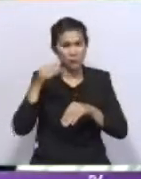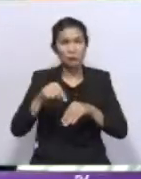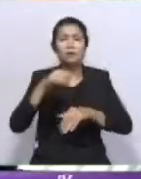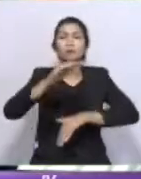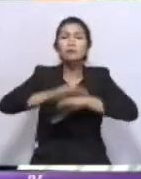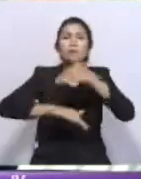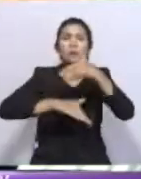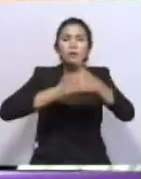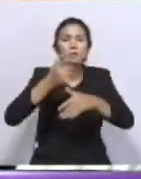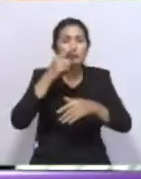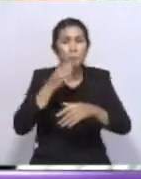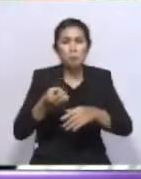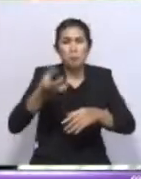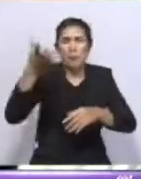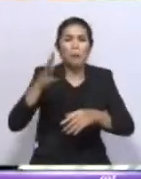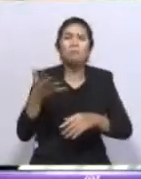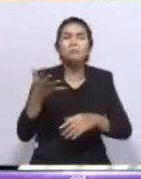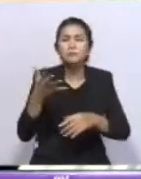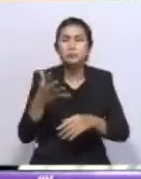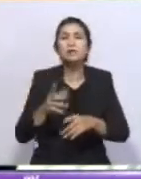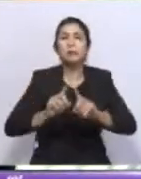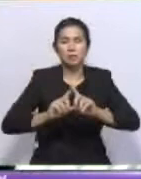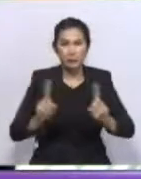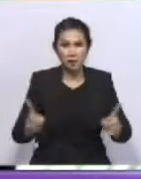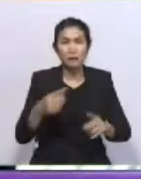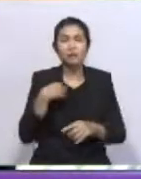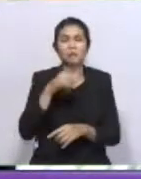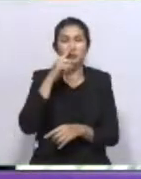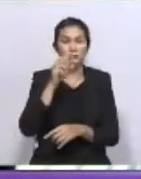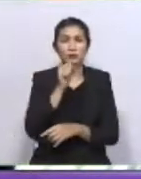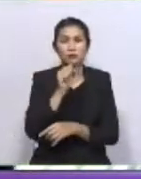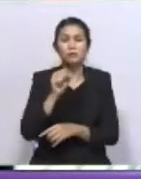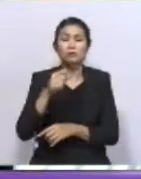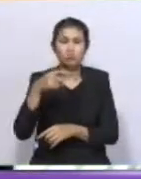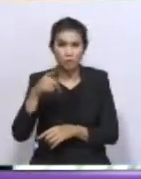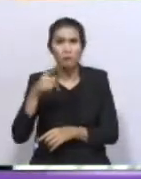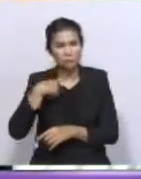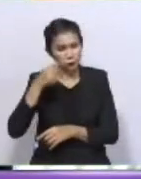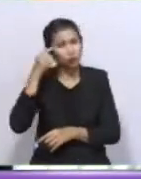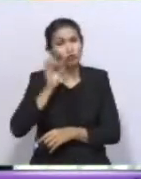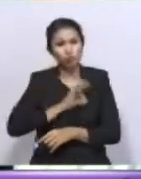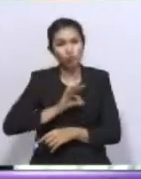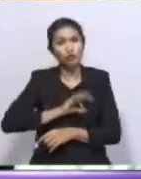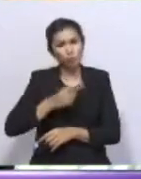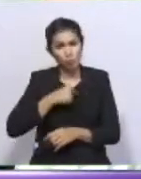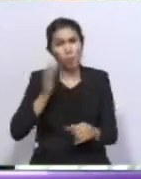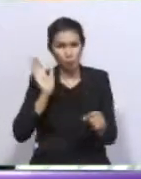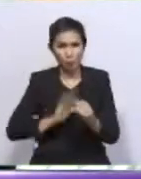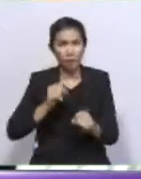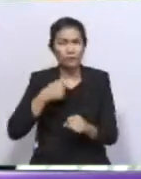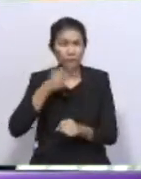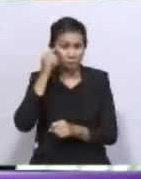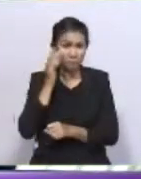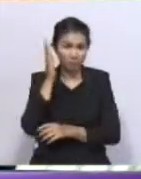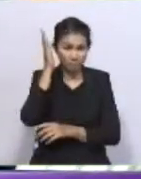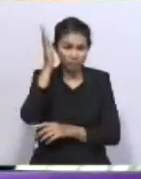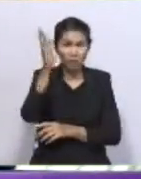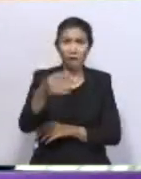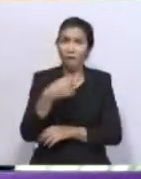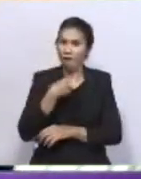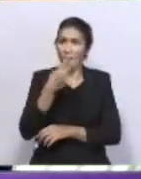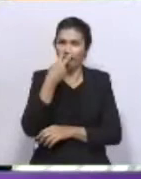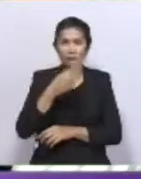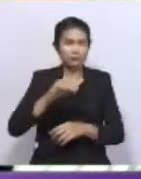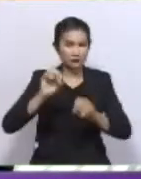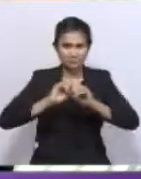จริญเติบโตที่ไม่สูงมากนักแต่ว่าทางสสช.นะครับดูค่อนข้างที่จะพอใจและมั่นใจว่าในอนาคตเราจะได้เริ่มเห็นการเปลี่ยน